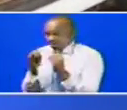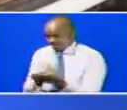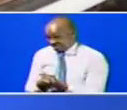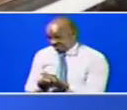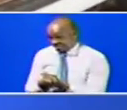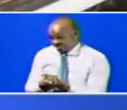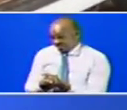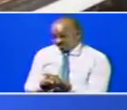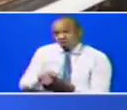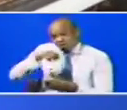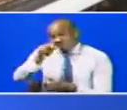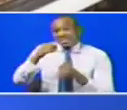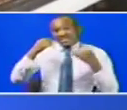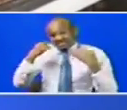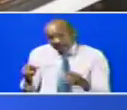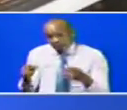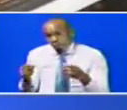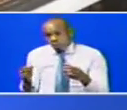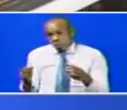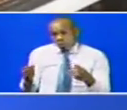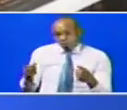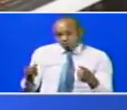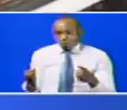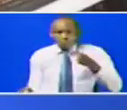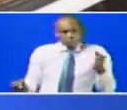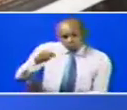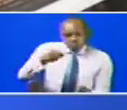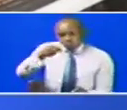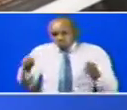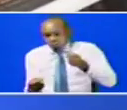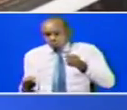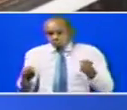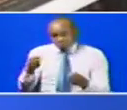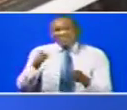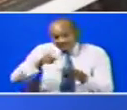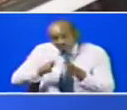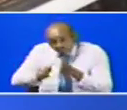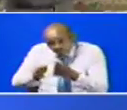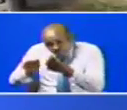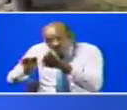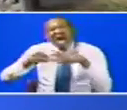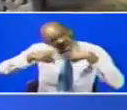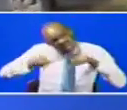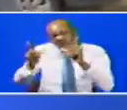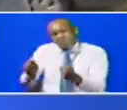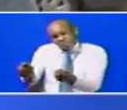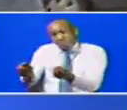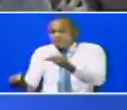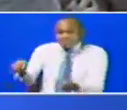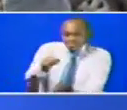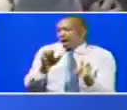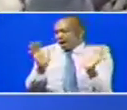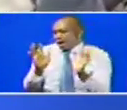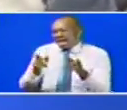ni kwamba usijaribu kung'ang'ana kurudisha ile gari kutoka kwa mkondo wake. Mahali ambapo ilikuwa inaelekea ama mahali ambapo ilikuwa